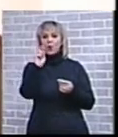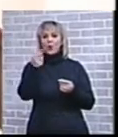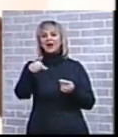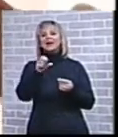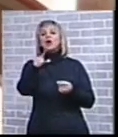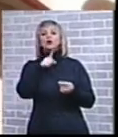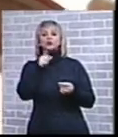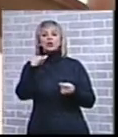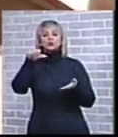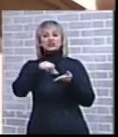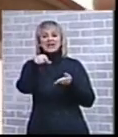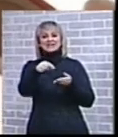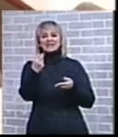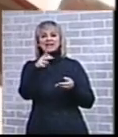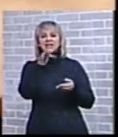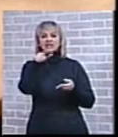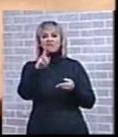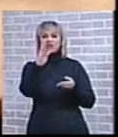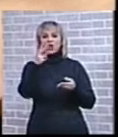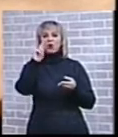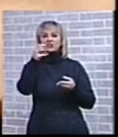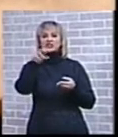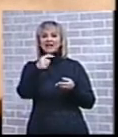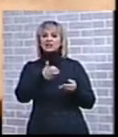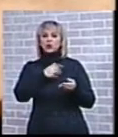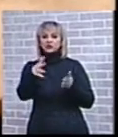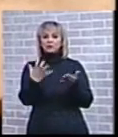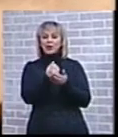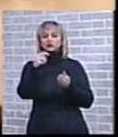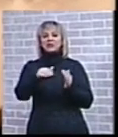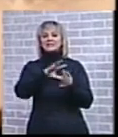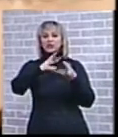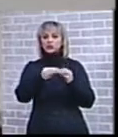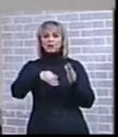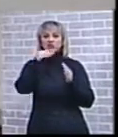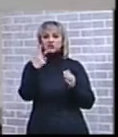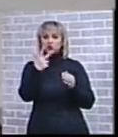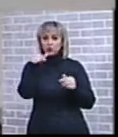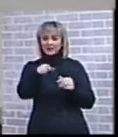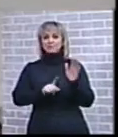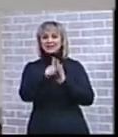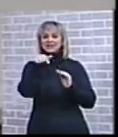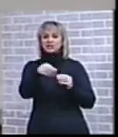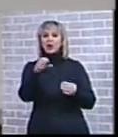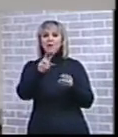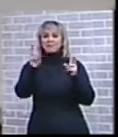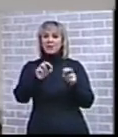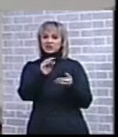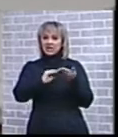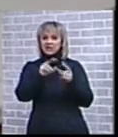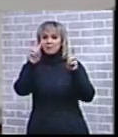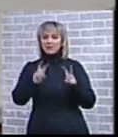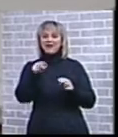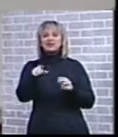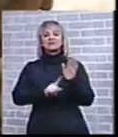Самая юная участница здесь 13-летняя Вероника Корчагина. Стремится получить результат выше прошлогодней тройки. Перед началом повторила некоторые правила.